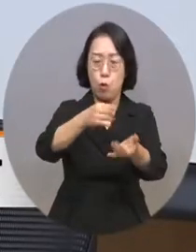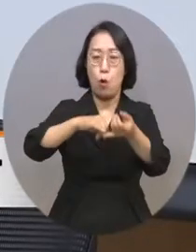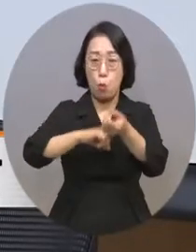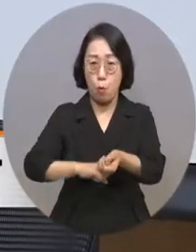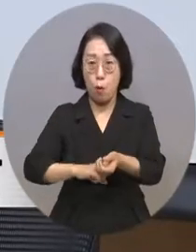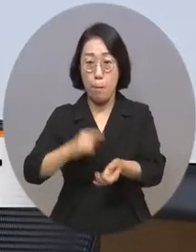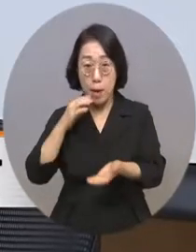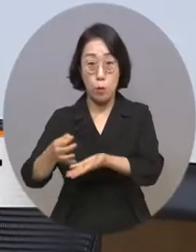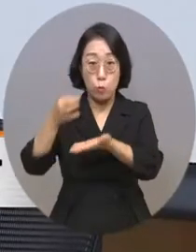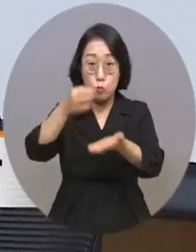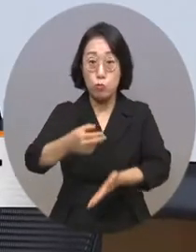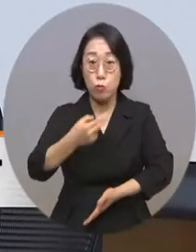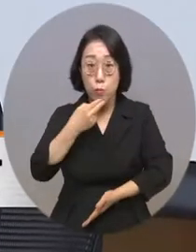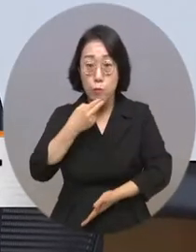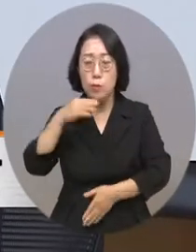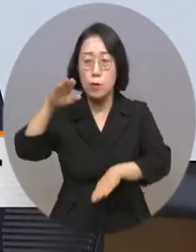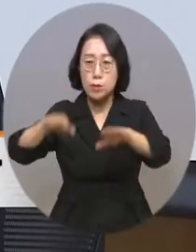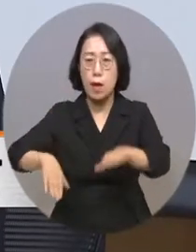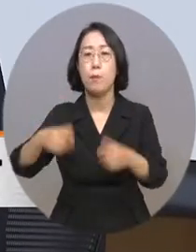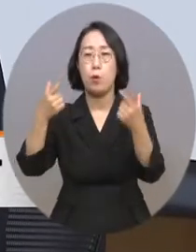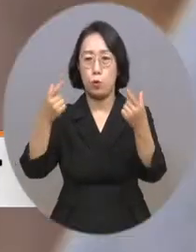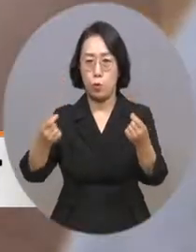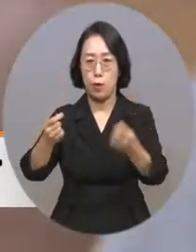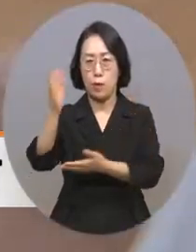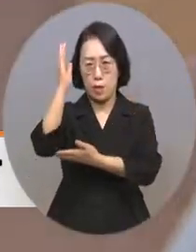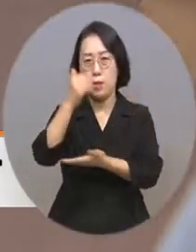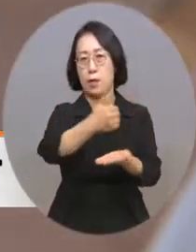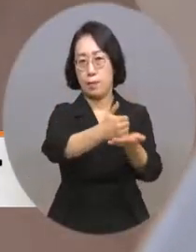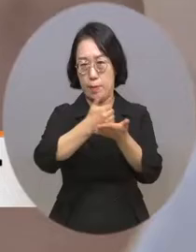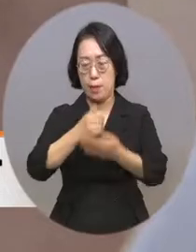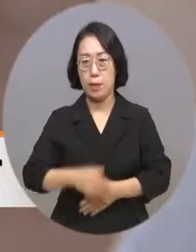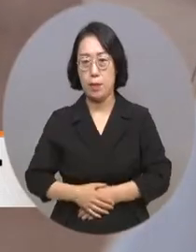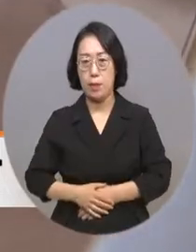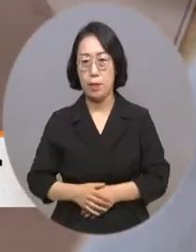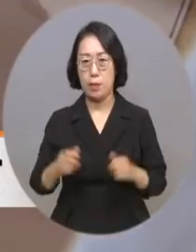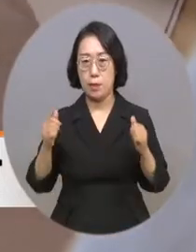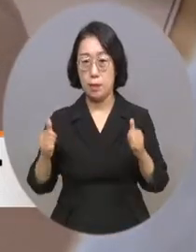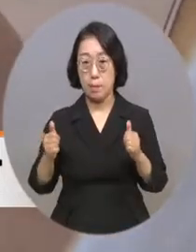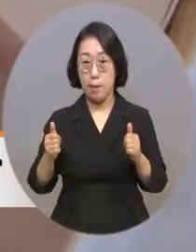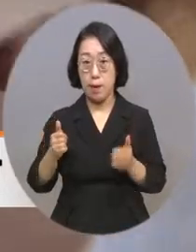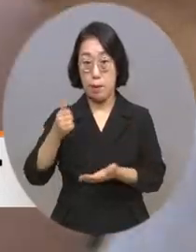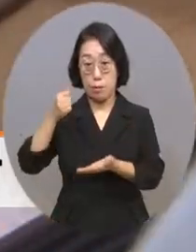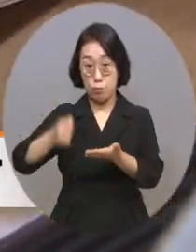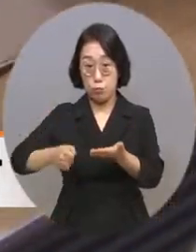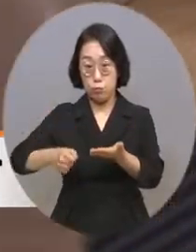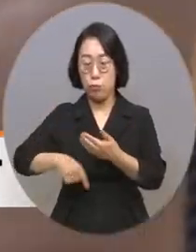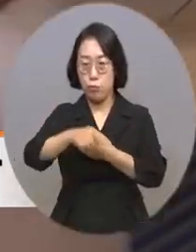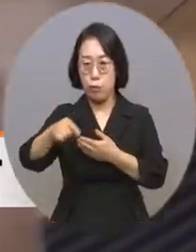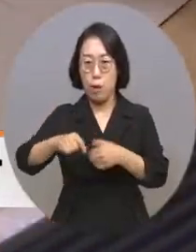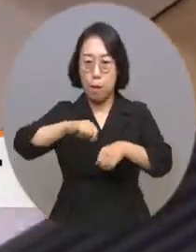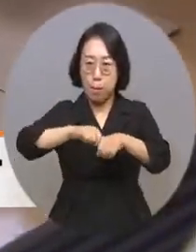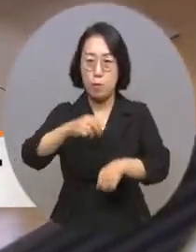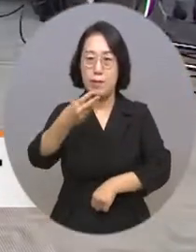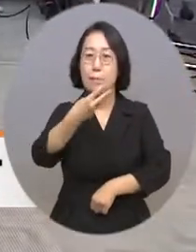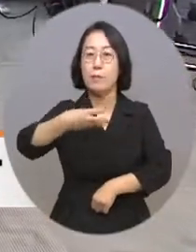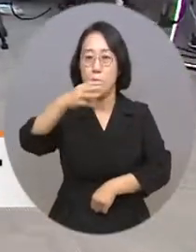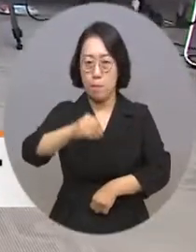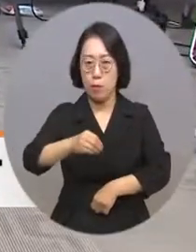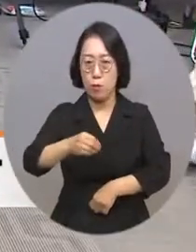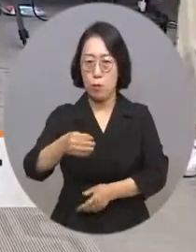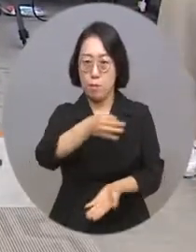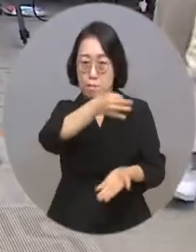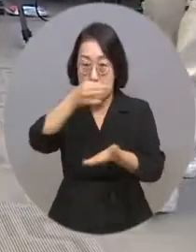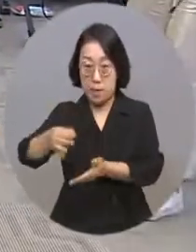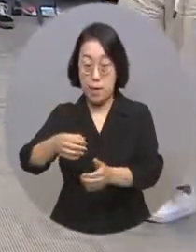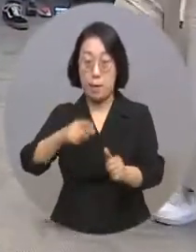장애인에 대한 역차별 이라고 전했습니다 재판부는 김 청장 에게 벌금 3000만원을 선고했고 배심원